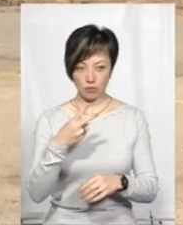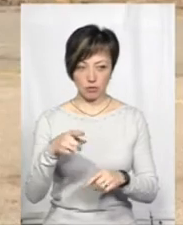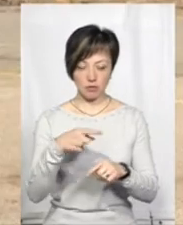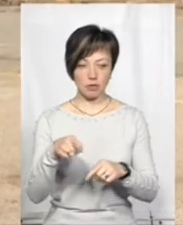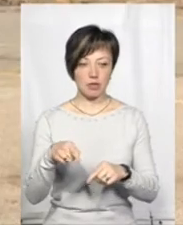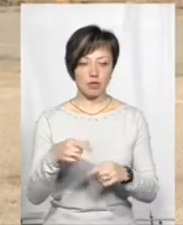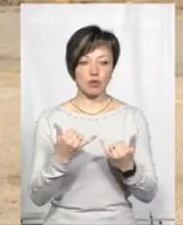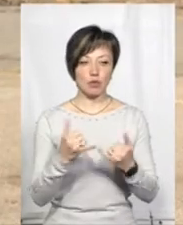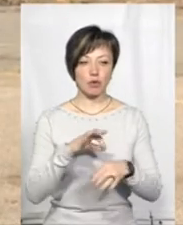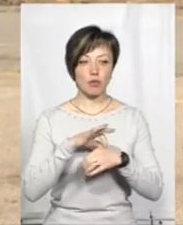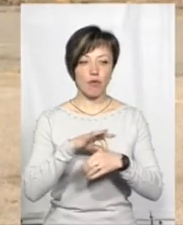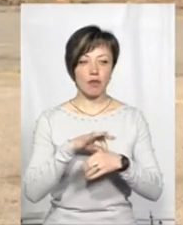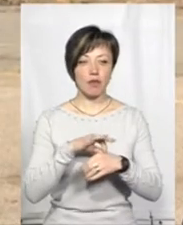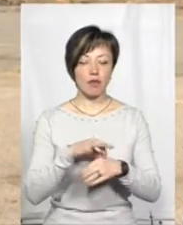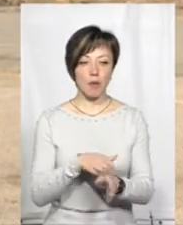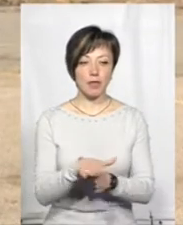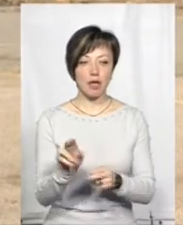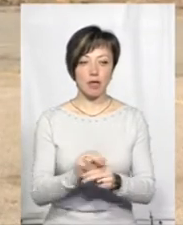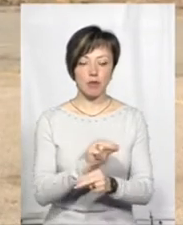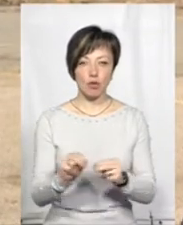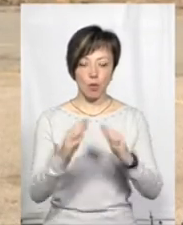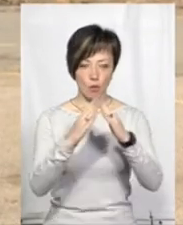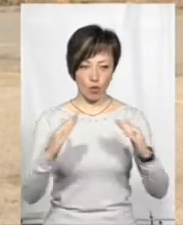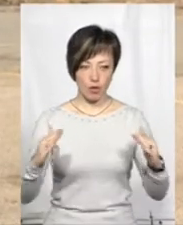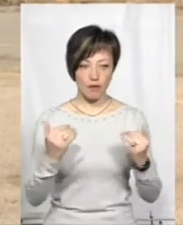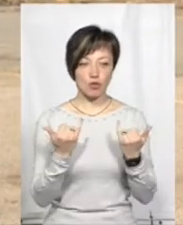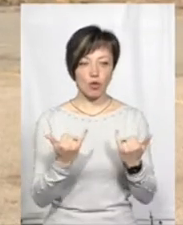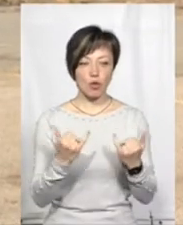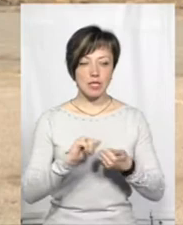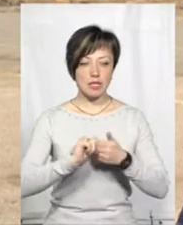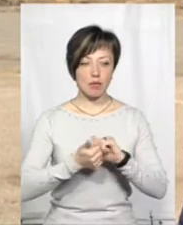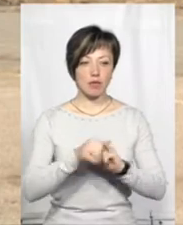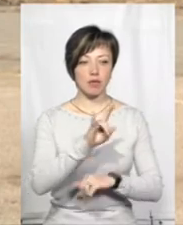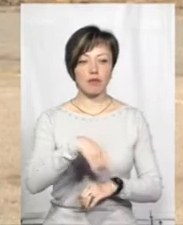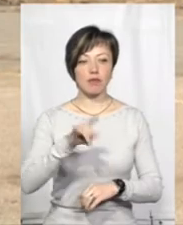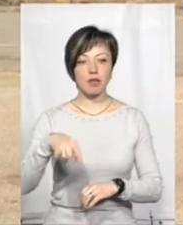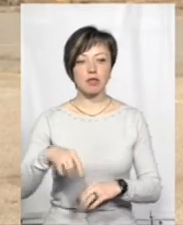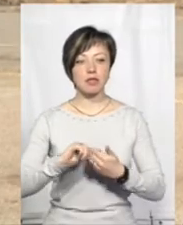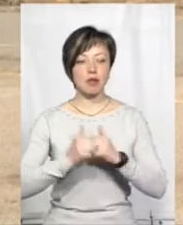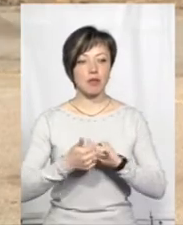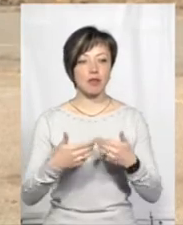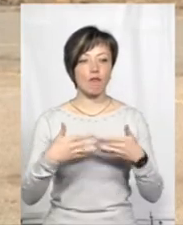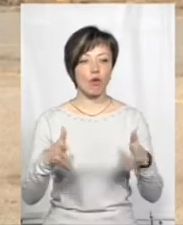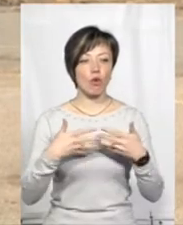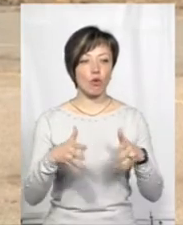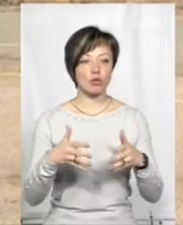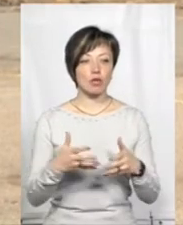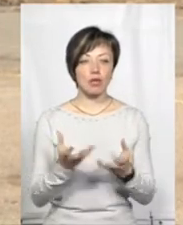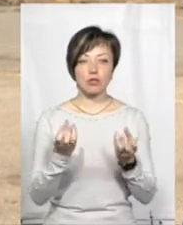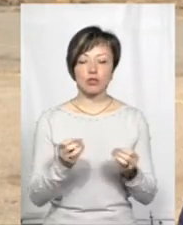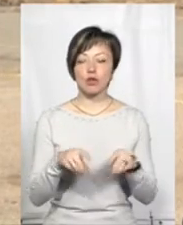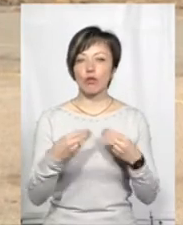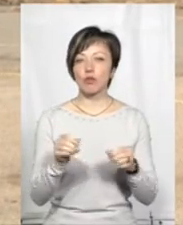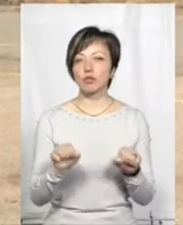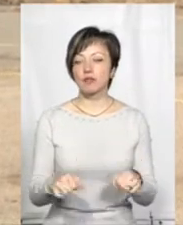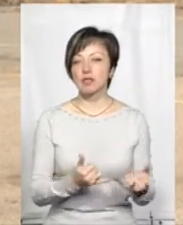ми сьогодні провели капітальний ремонт покрівлі, сьогодні замінено вікна, замінено ворота, що дало